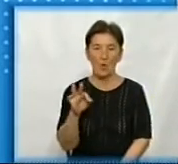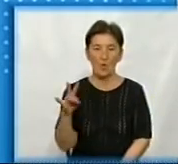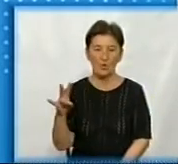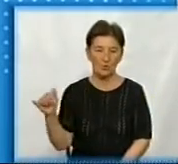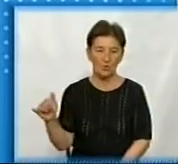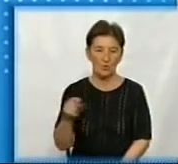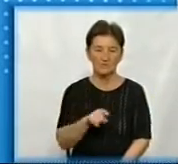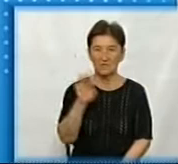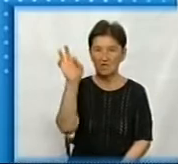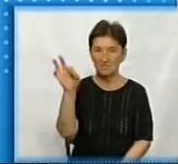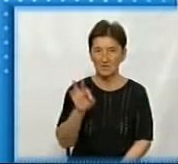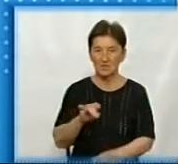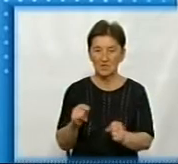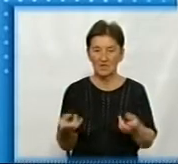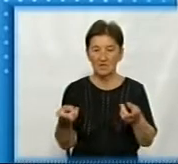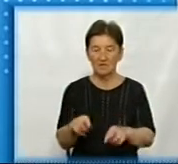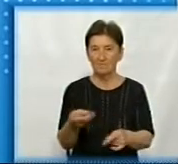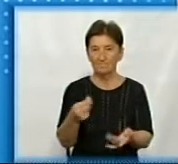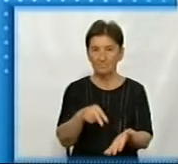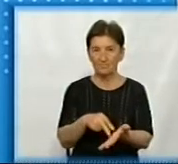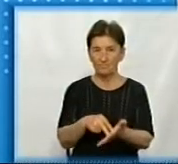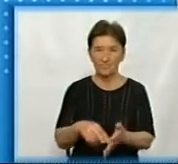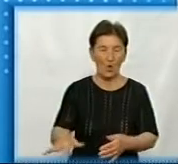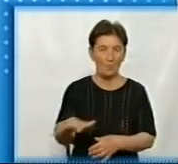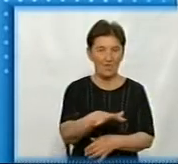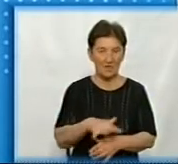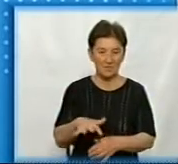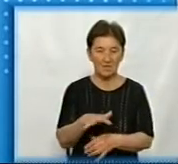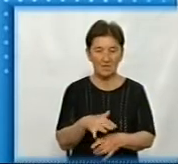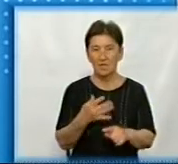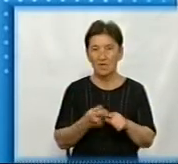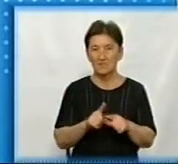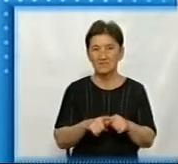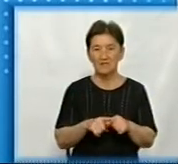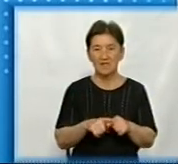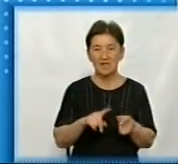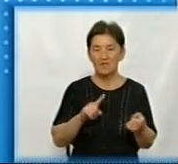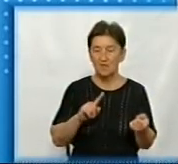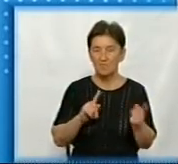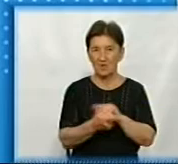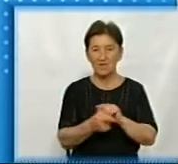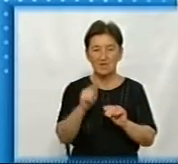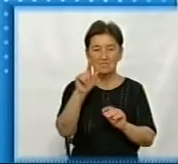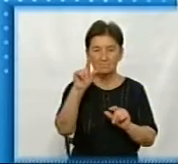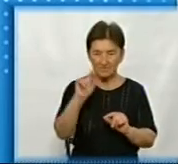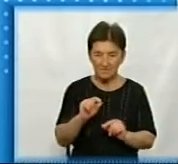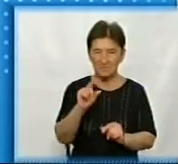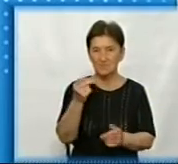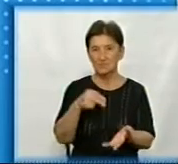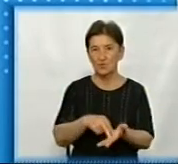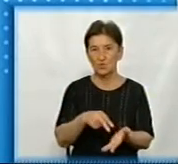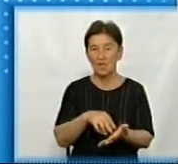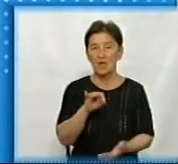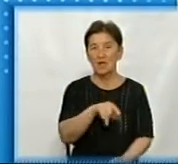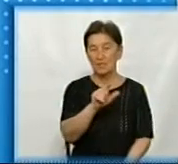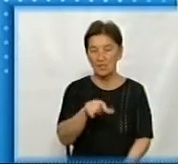– це відсоток від залишкової балансової вартості самого об'єкта. Тобто це навпаки, це низька ціна. І люди,